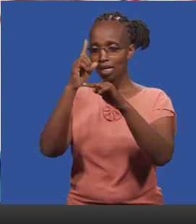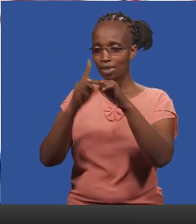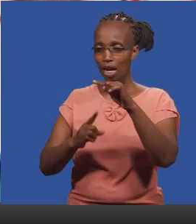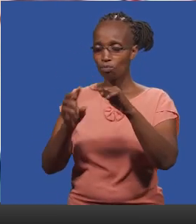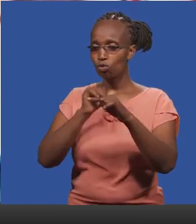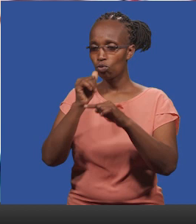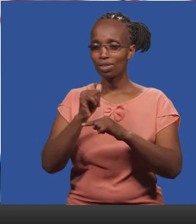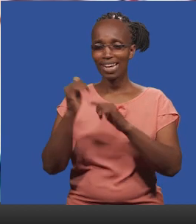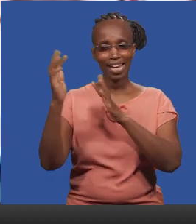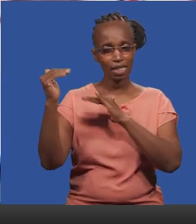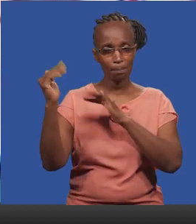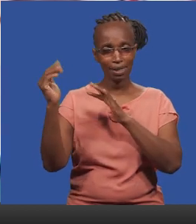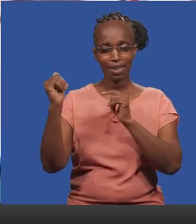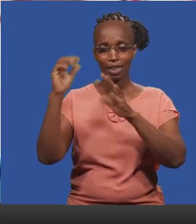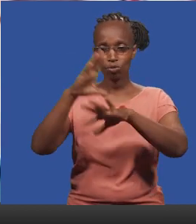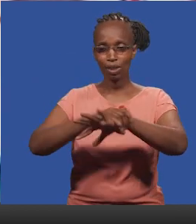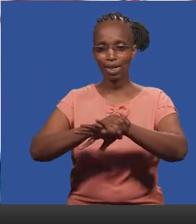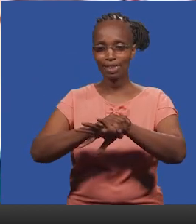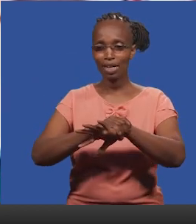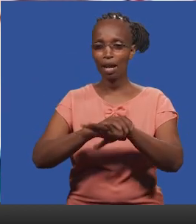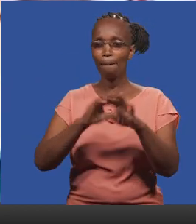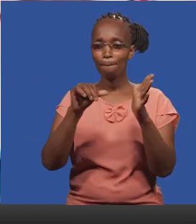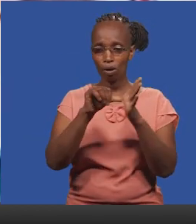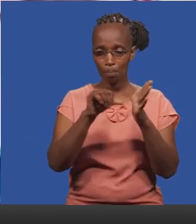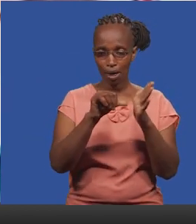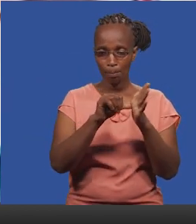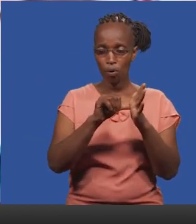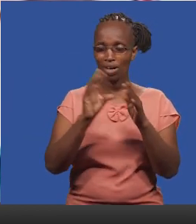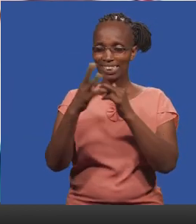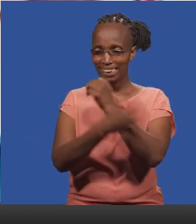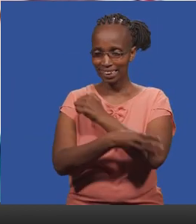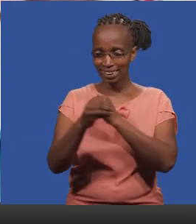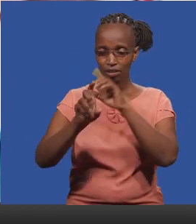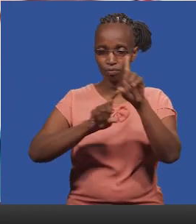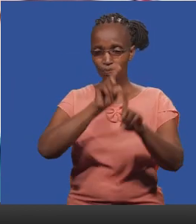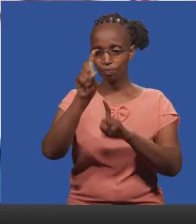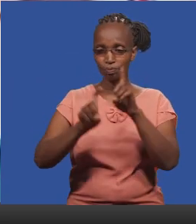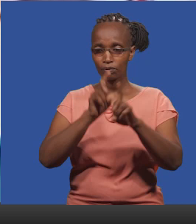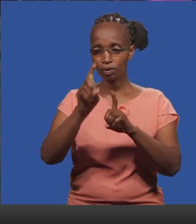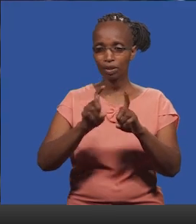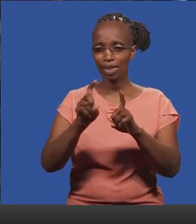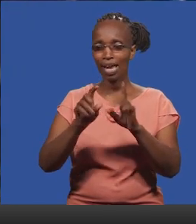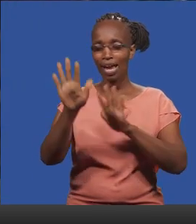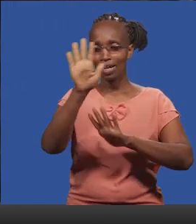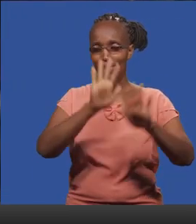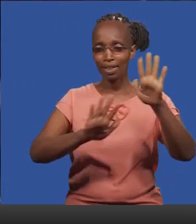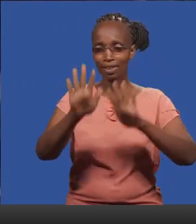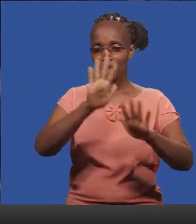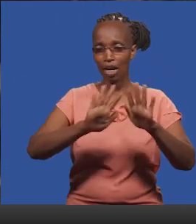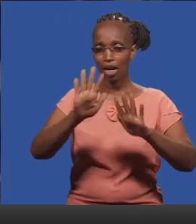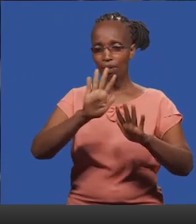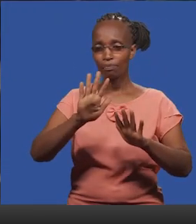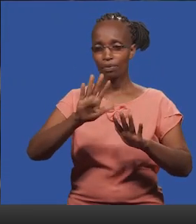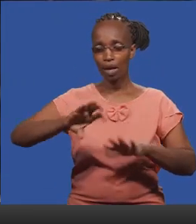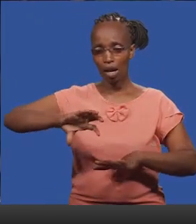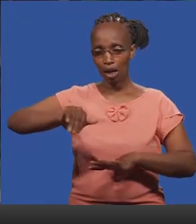expect to get any single malpractice anywhere within the country. Kamishna wa kaunti ya